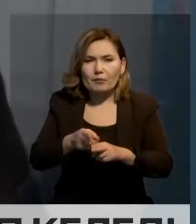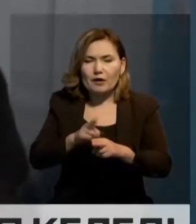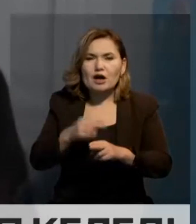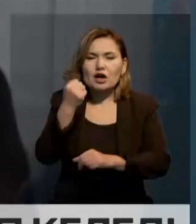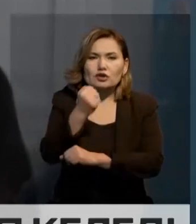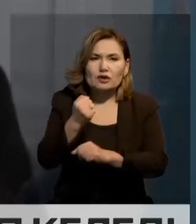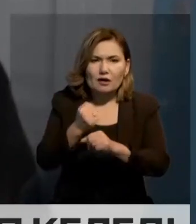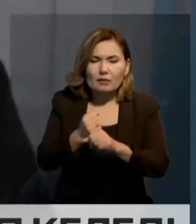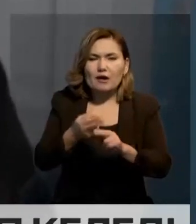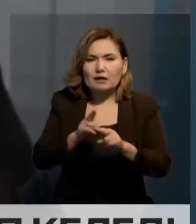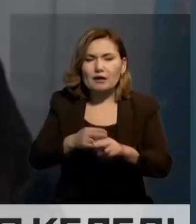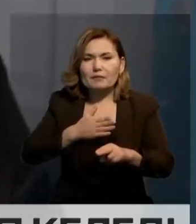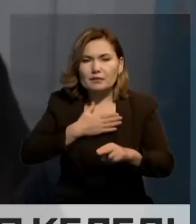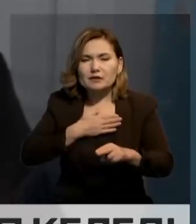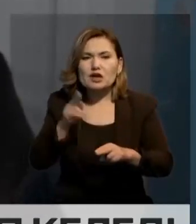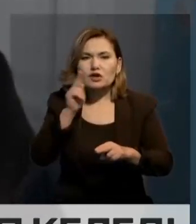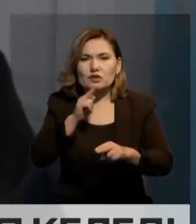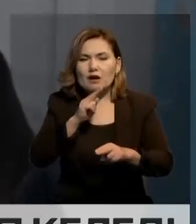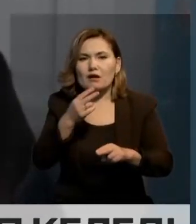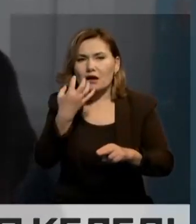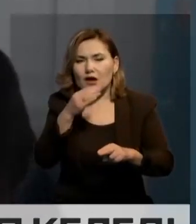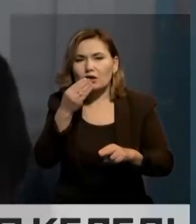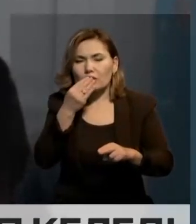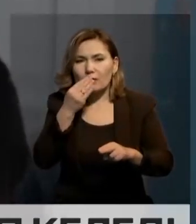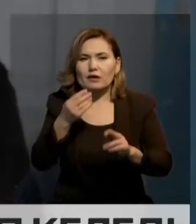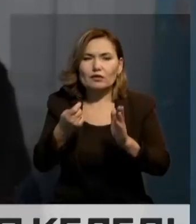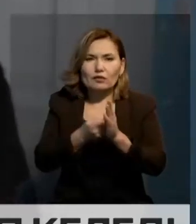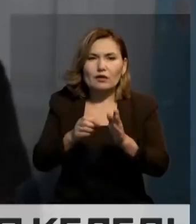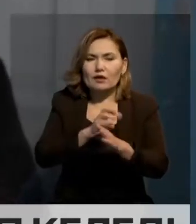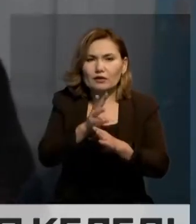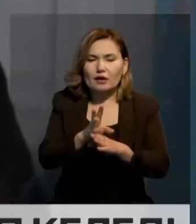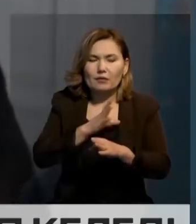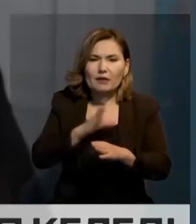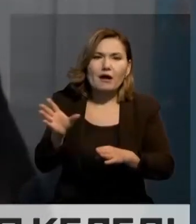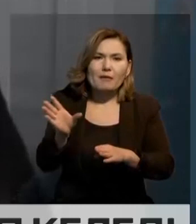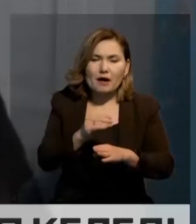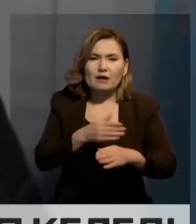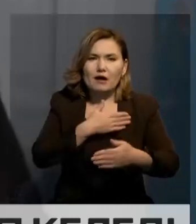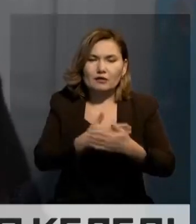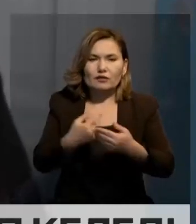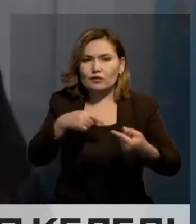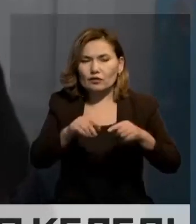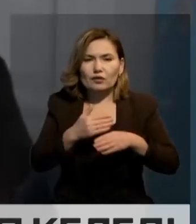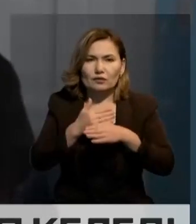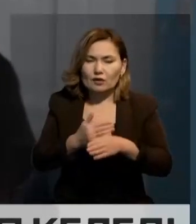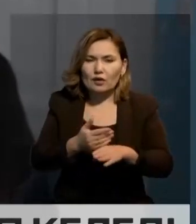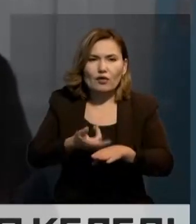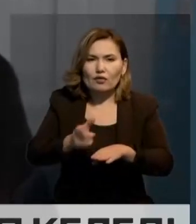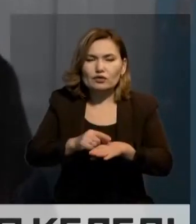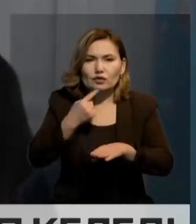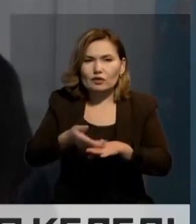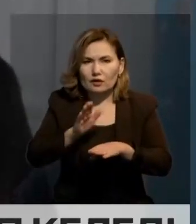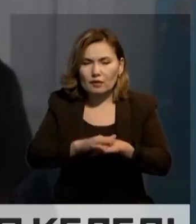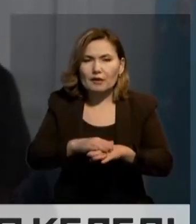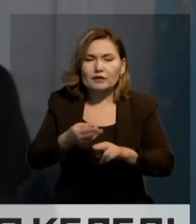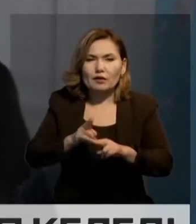жұмысшыларға қолдау көрсетіп жатырмыз. Әйелдер тамақ жағынан көмектессе, ер адамдар барлық жұмыстарға атсалысуда. Шаруа өте қауырт, материал